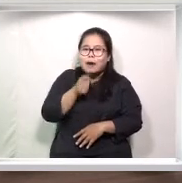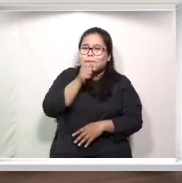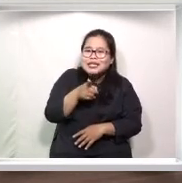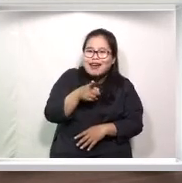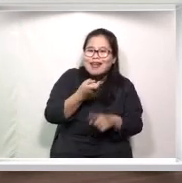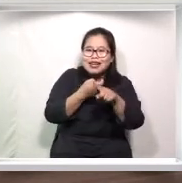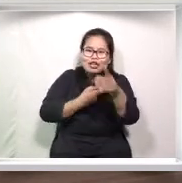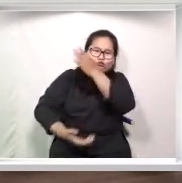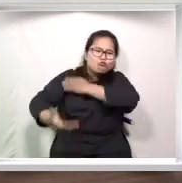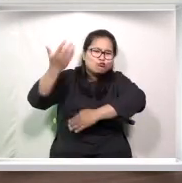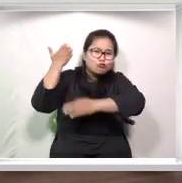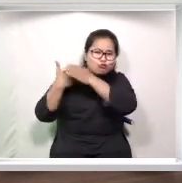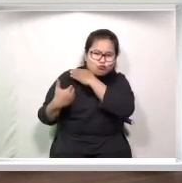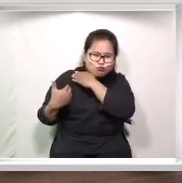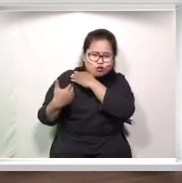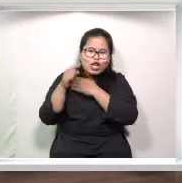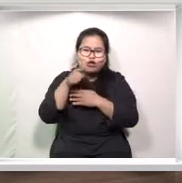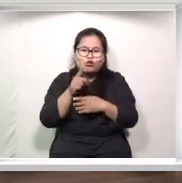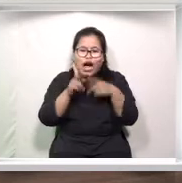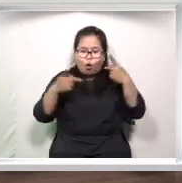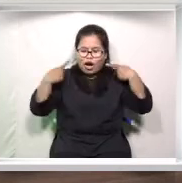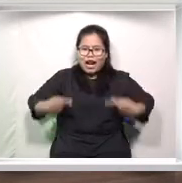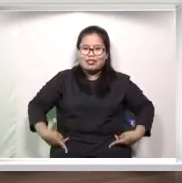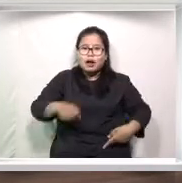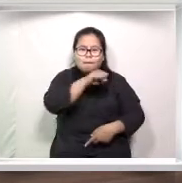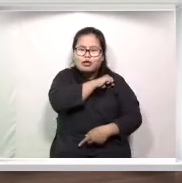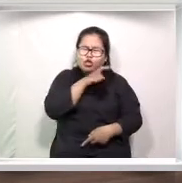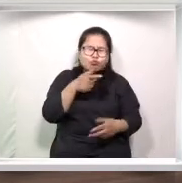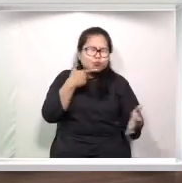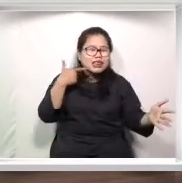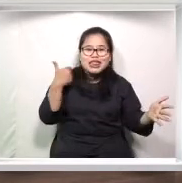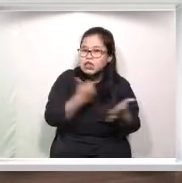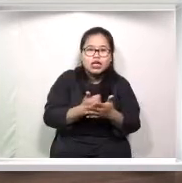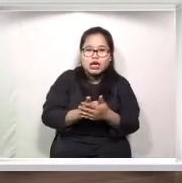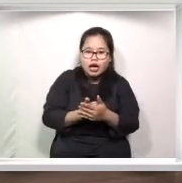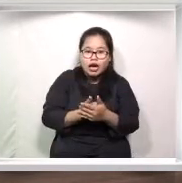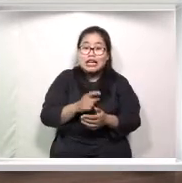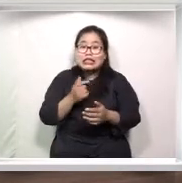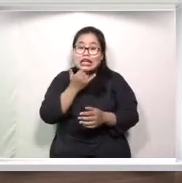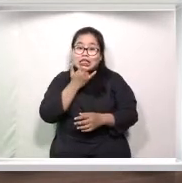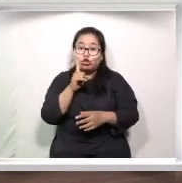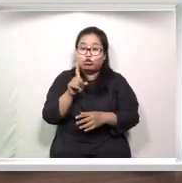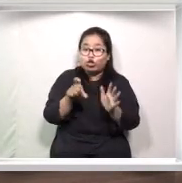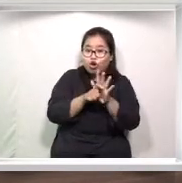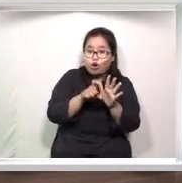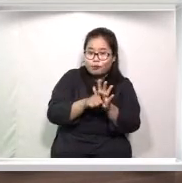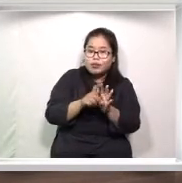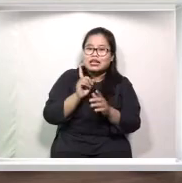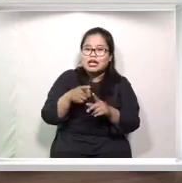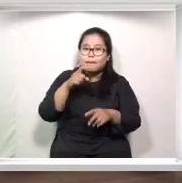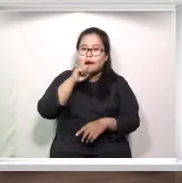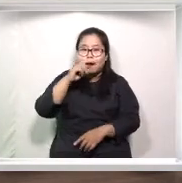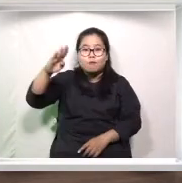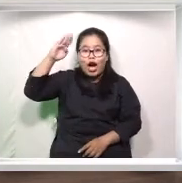dari para pendahulu kita bahwa karakter bangsa itu sangat penting. Salah satunya adalah dari Bung Karno,